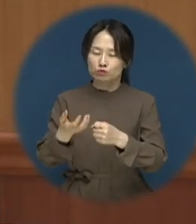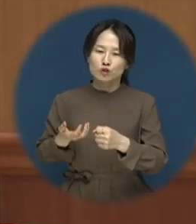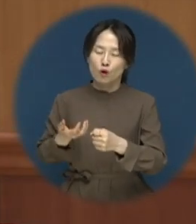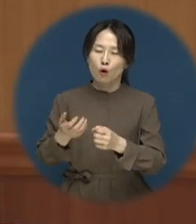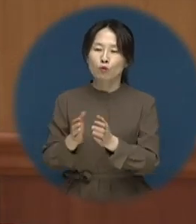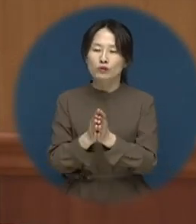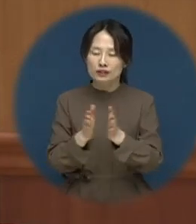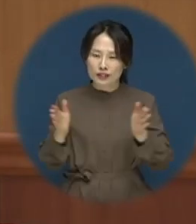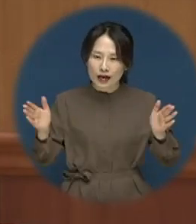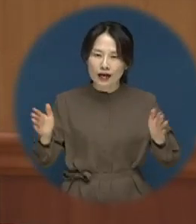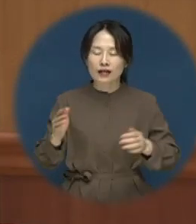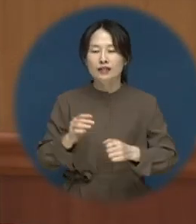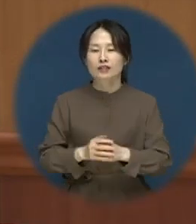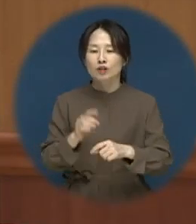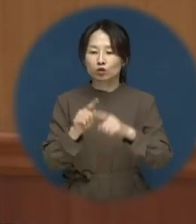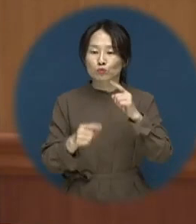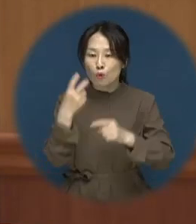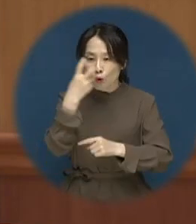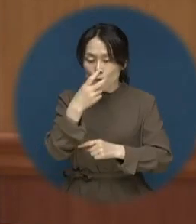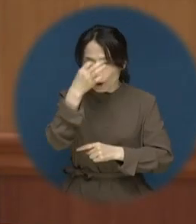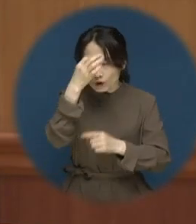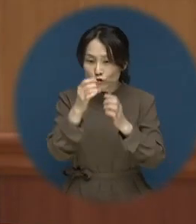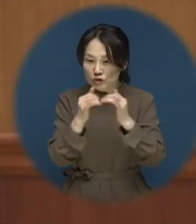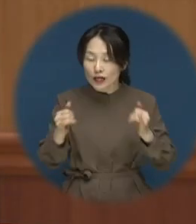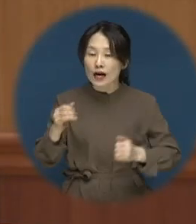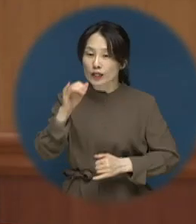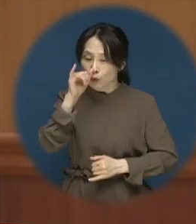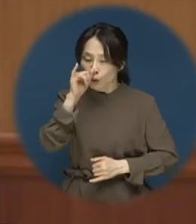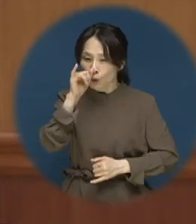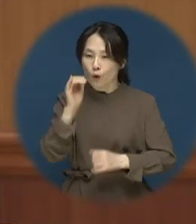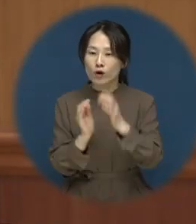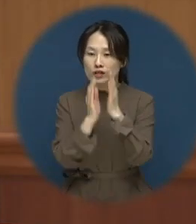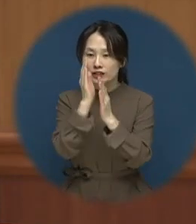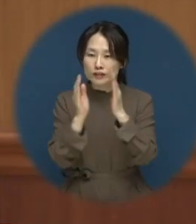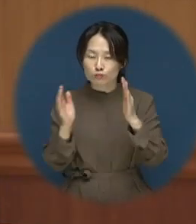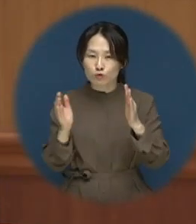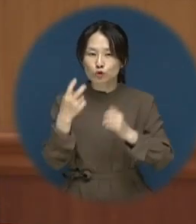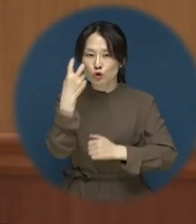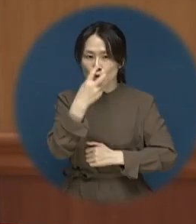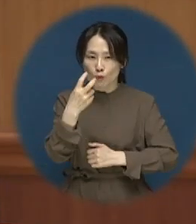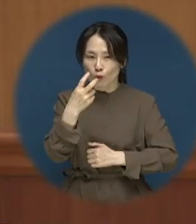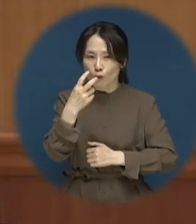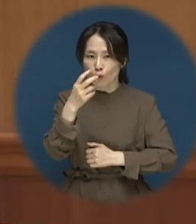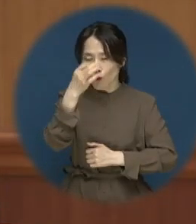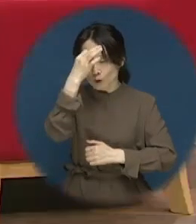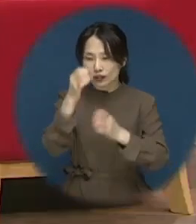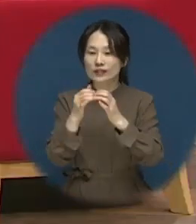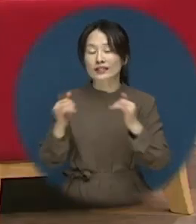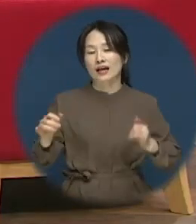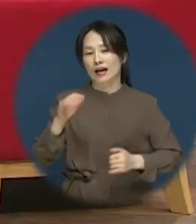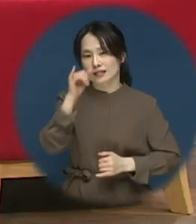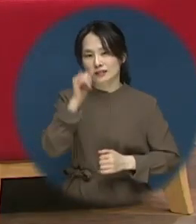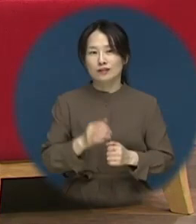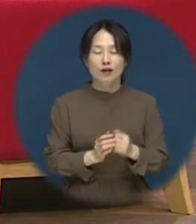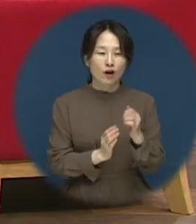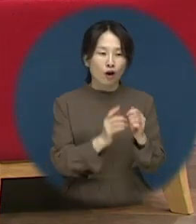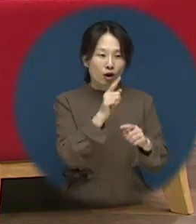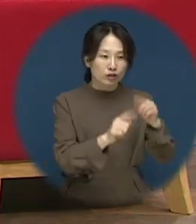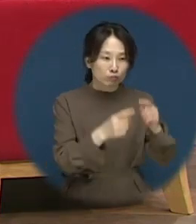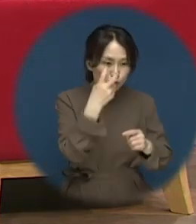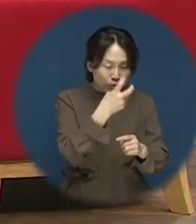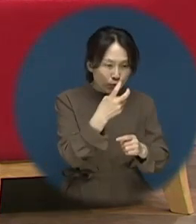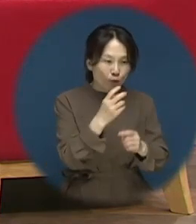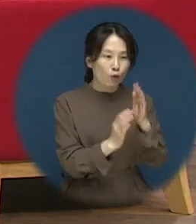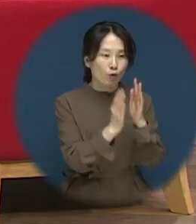그때 예. 시작이 됐고요. 예. 그다음에 이제 식물보호기사가 또 나무병원을 설립할 수 있는 요건도 생겼고. 수목보호가 따로 있고